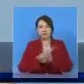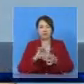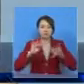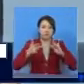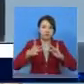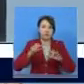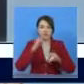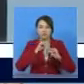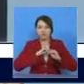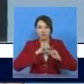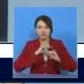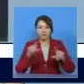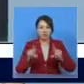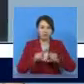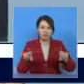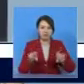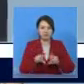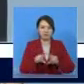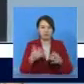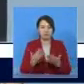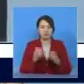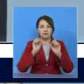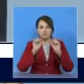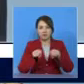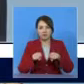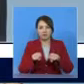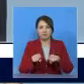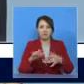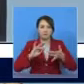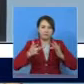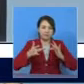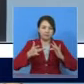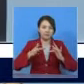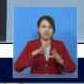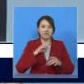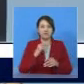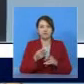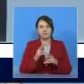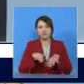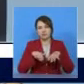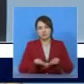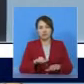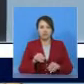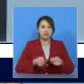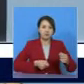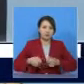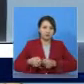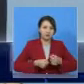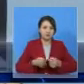работу организации, которые могут перейти на дистанционную работу, это может решить работодатель,